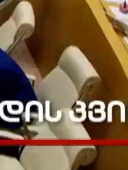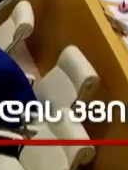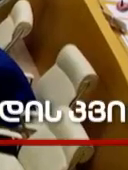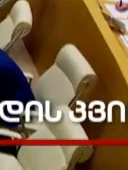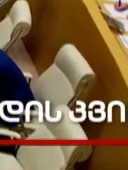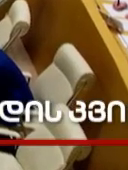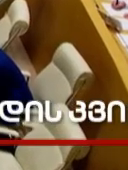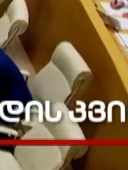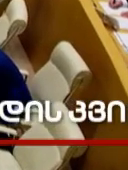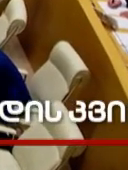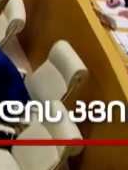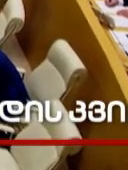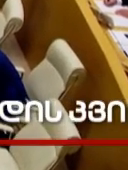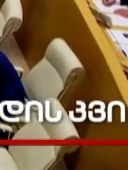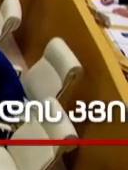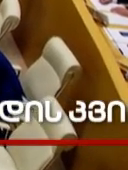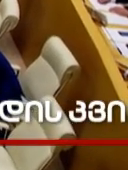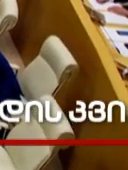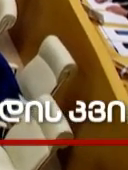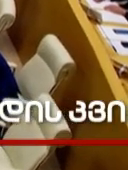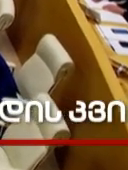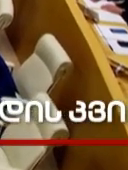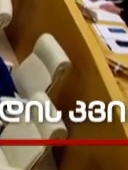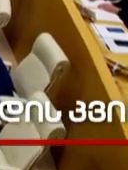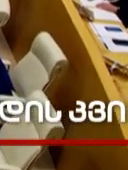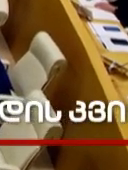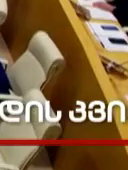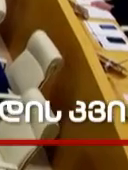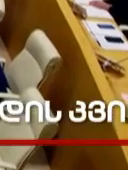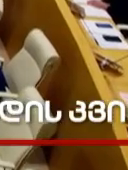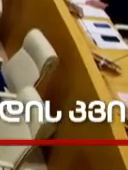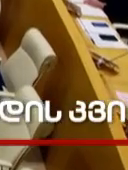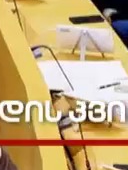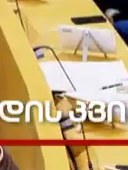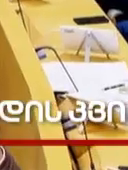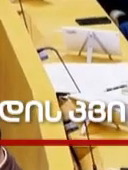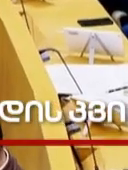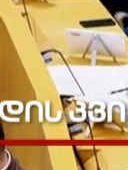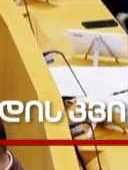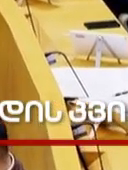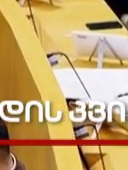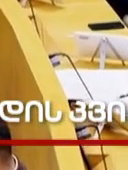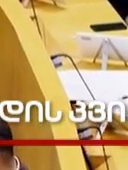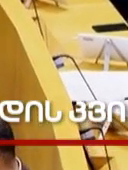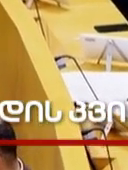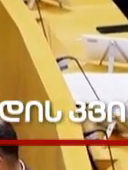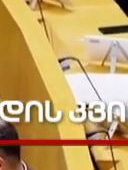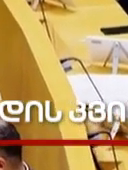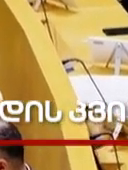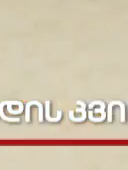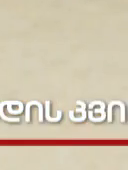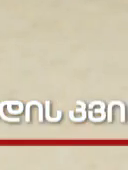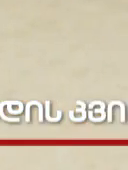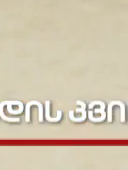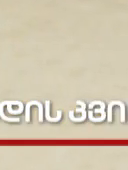ნუსხა ინიციატივის სახით პრემიერ-მინისტრს გადასცა. ოპოზიციონერთა გამოსვლის შემდეგ ირაკლი ღარიბაშვილის საბოლოო შეფასებამდე ტრიბუნა